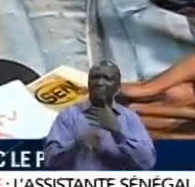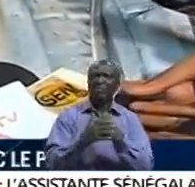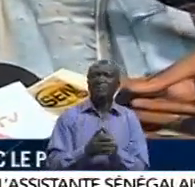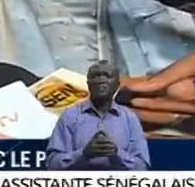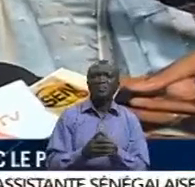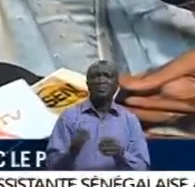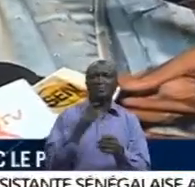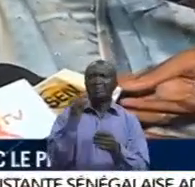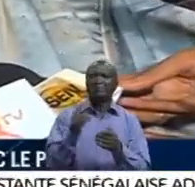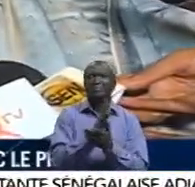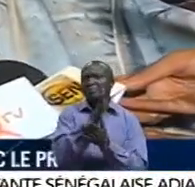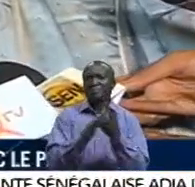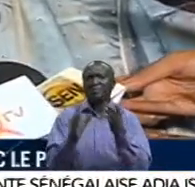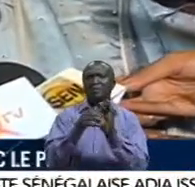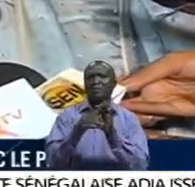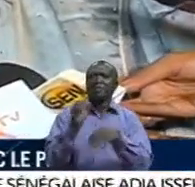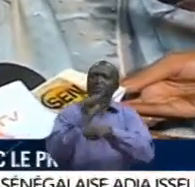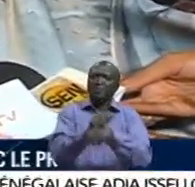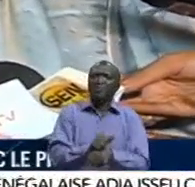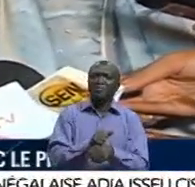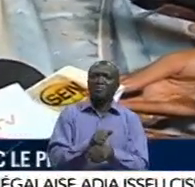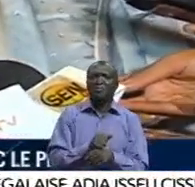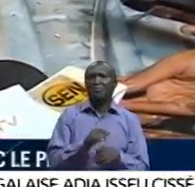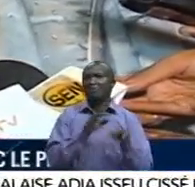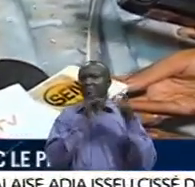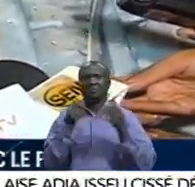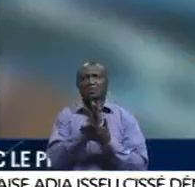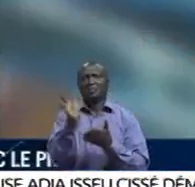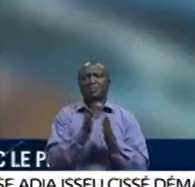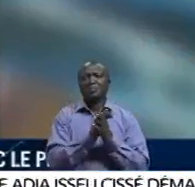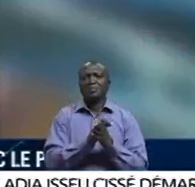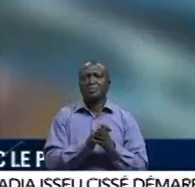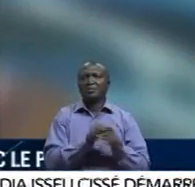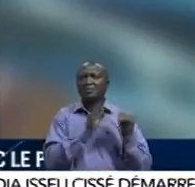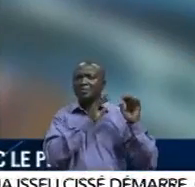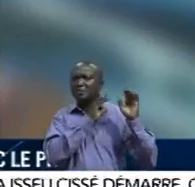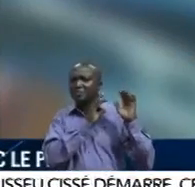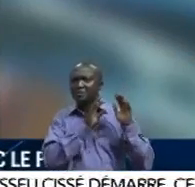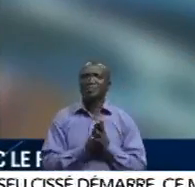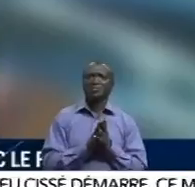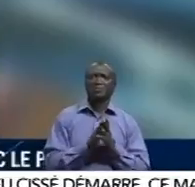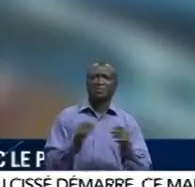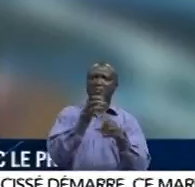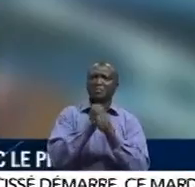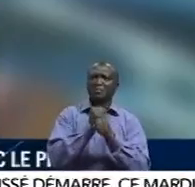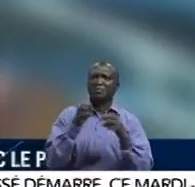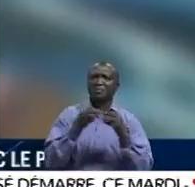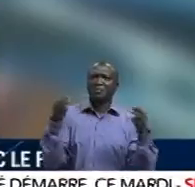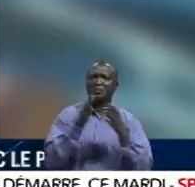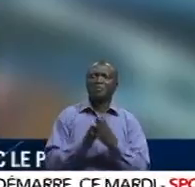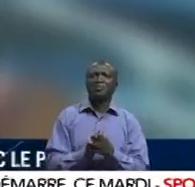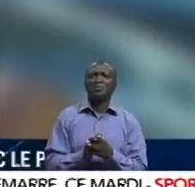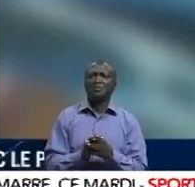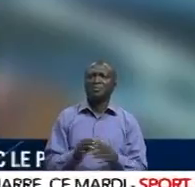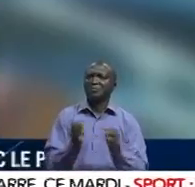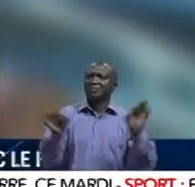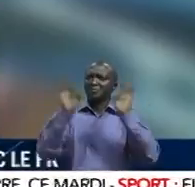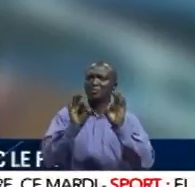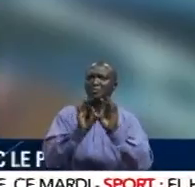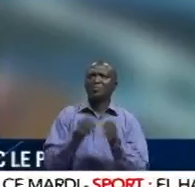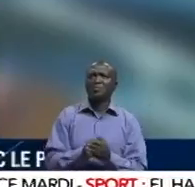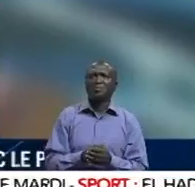partie de nos habitudes et ça fait peur je crois qu'il faut prendre des mesures importantes des mesures cooherétive euh on a